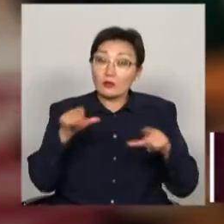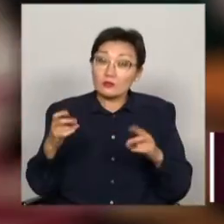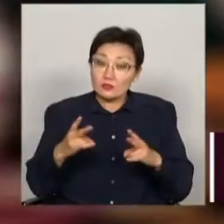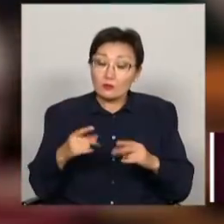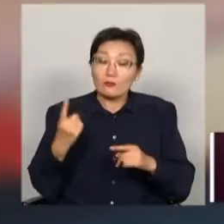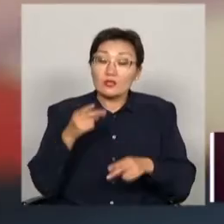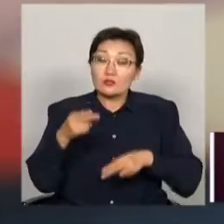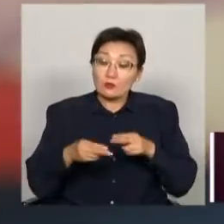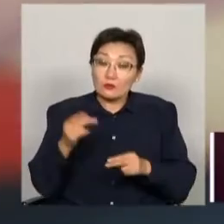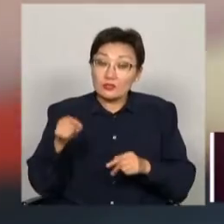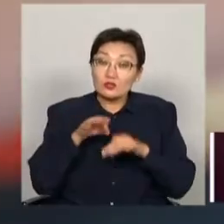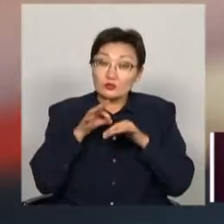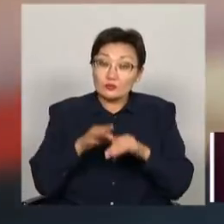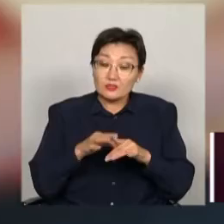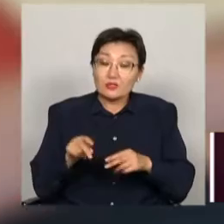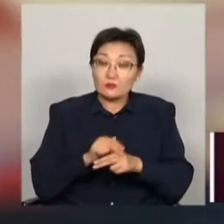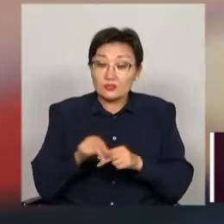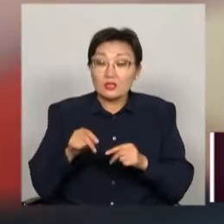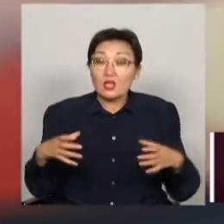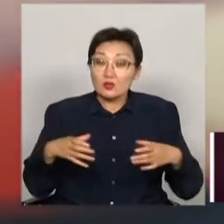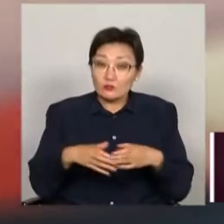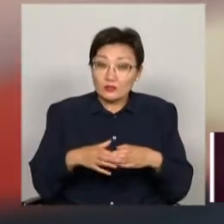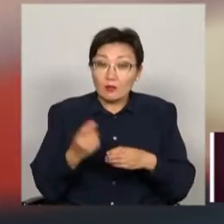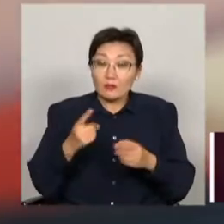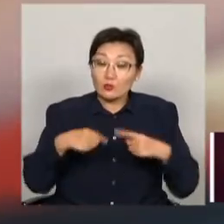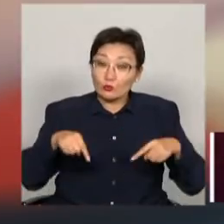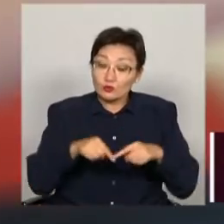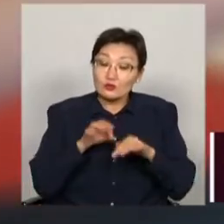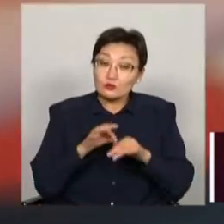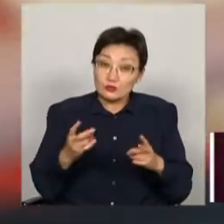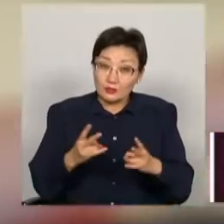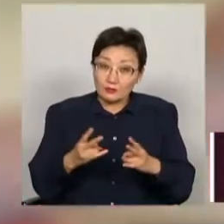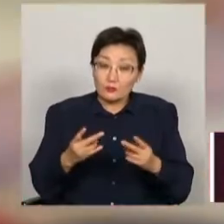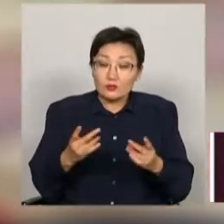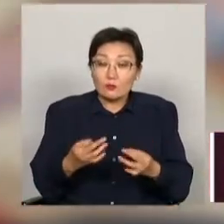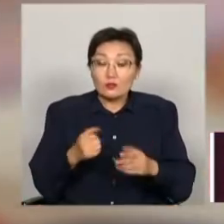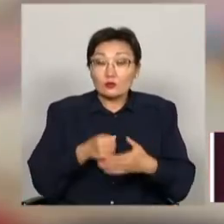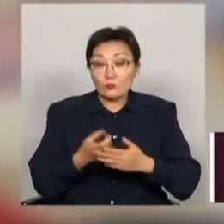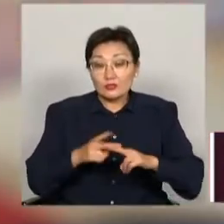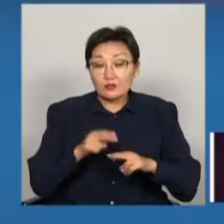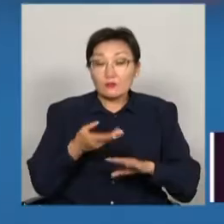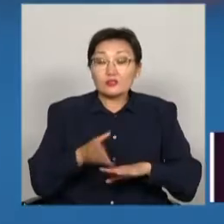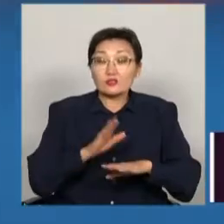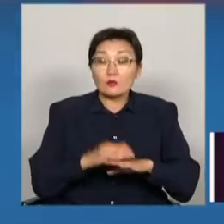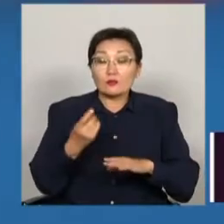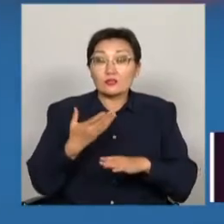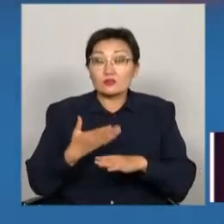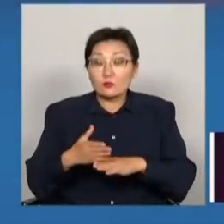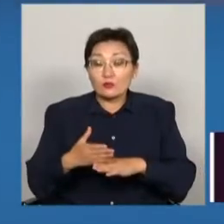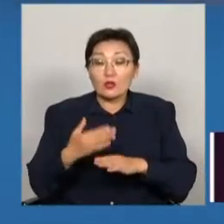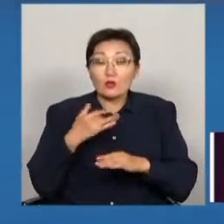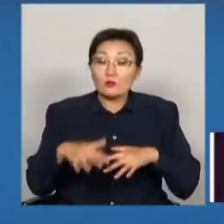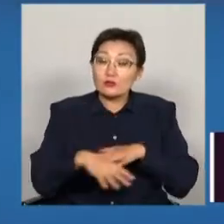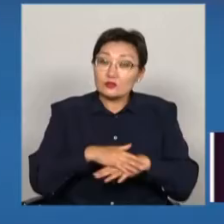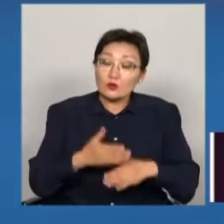Алғашқы ота сол жақта жасалғандықтан, емді де кешенді түрде бір орталықта жүргізу керек. Айтпақшы, бұған дейінгі ауыртпалықтың бір бұрышын көтеруде